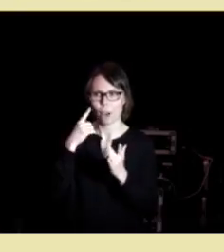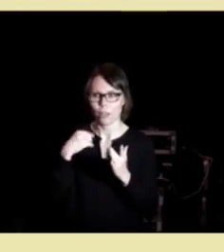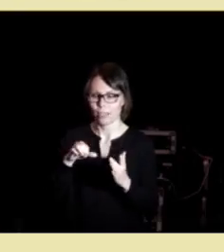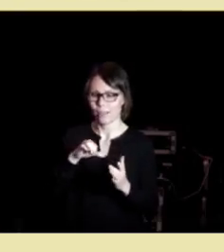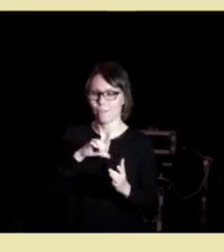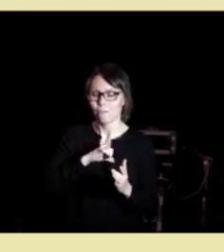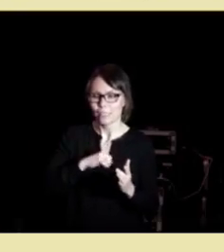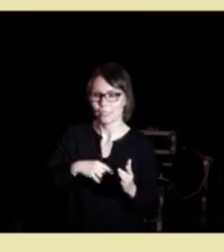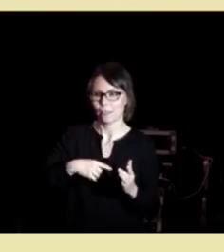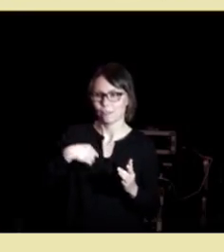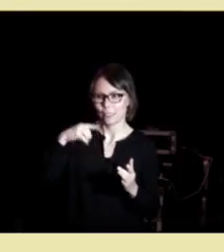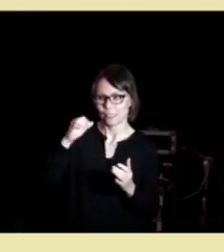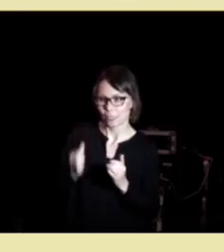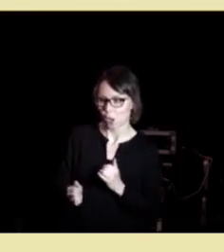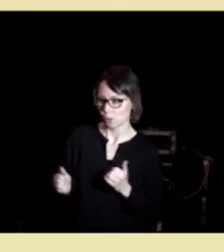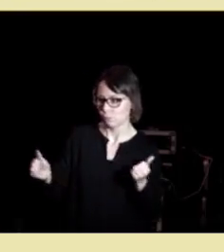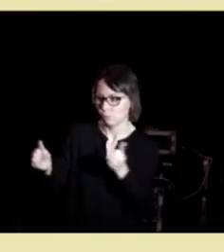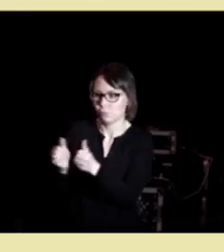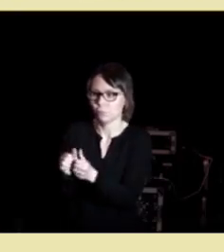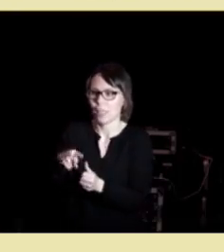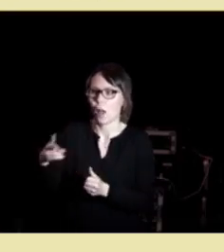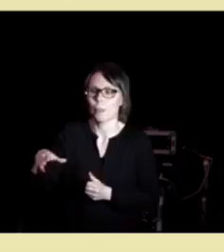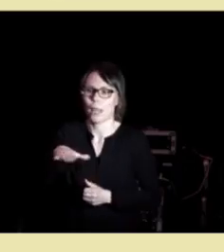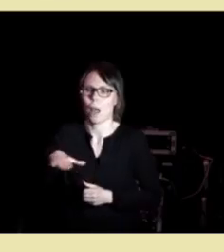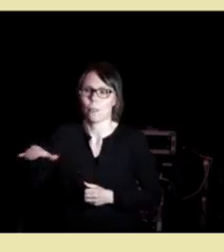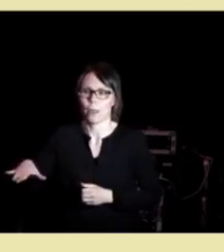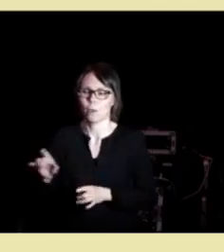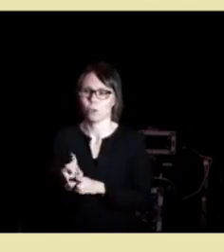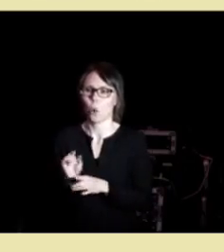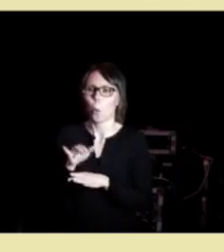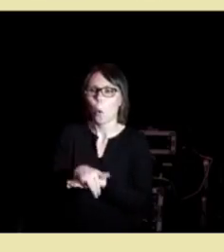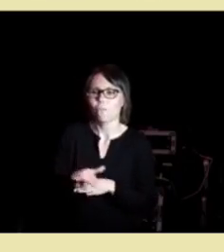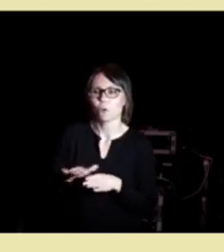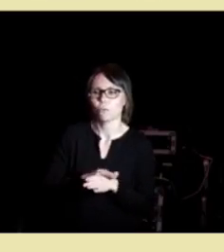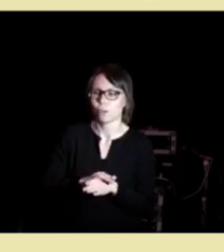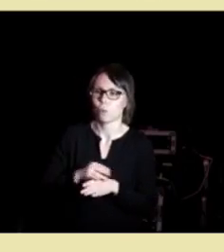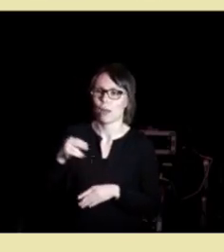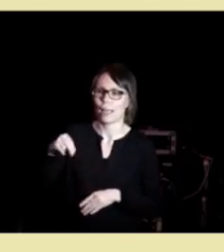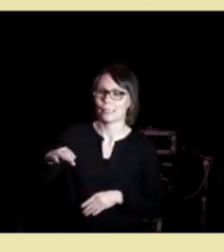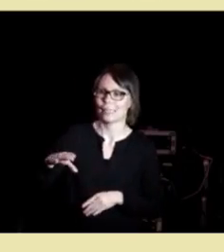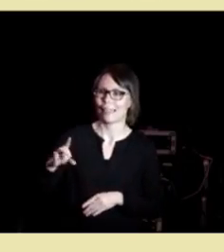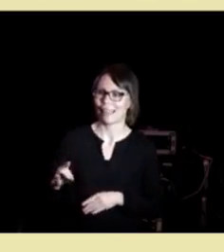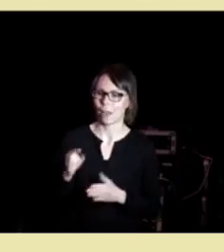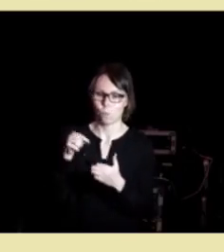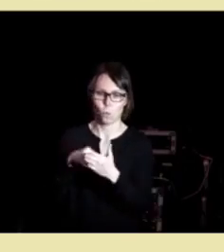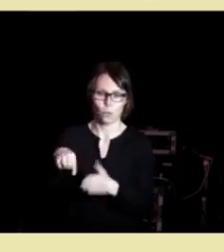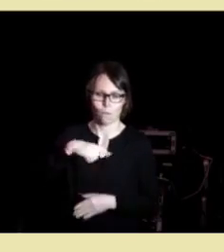ta igjen de landene som ligger foran oss. Altså, vi må overoppfylle på disse NCD-målene våre.